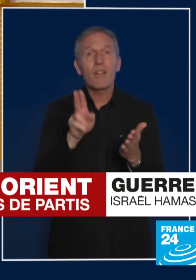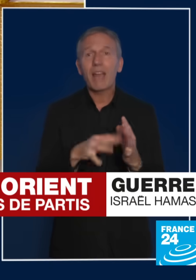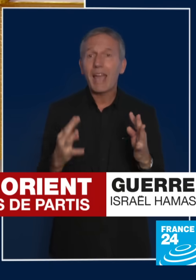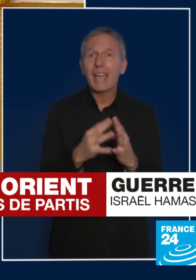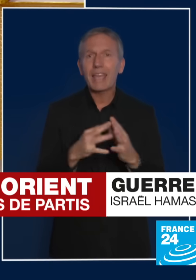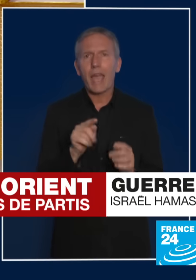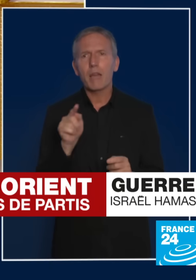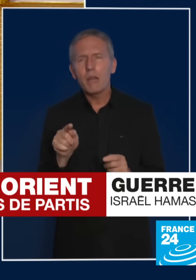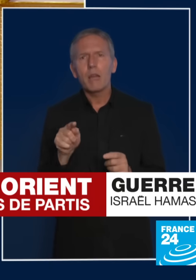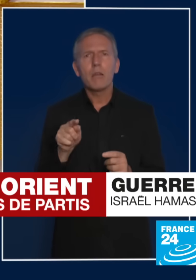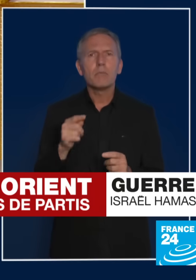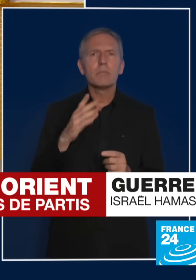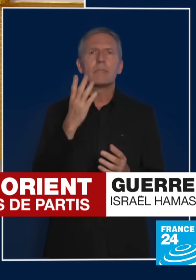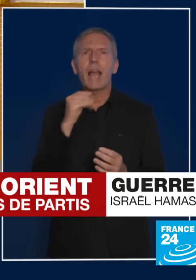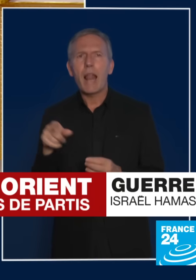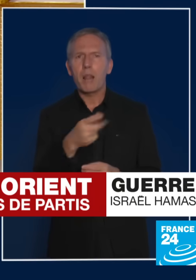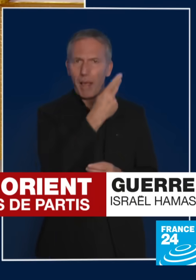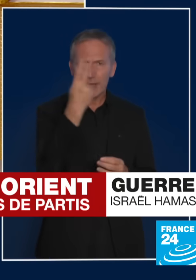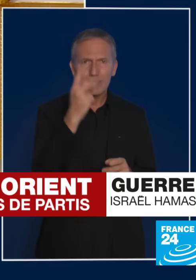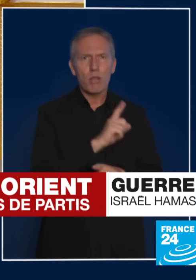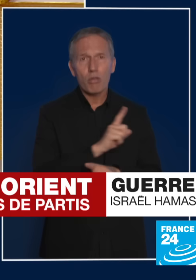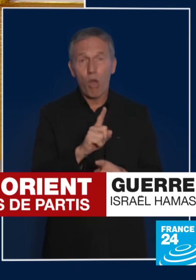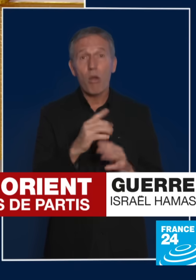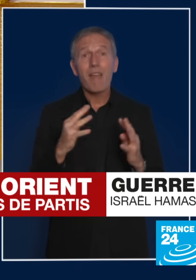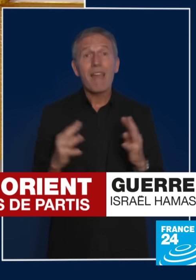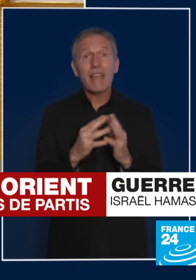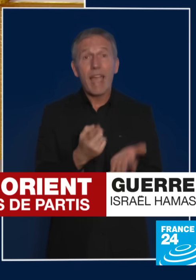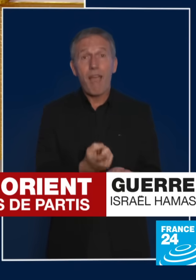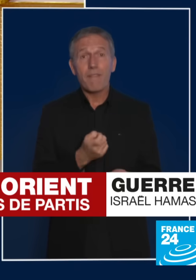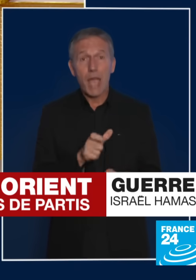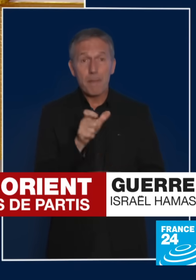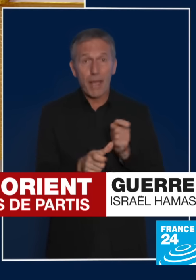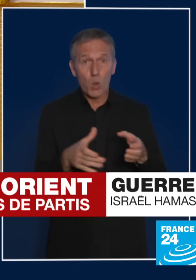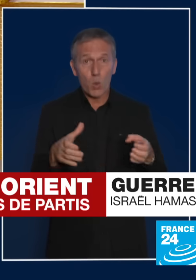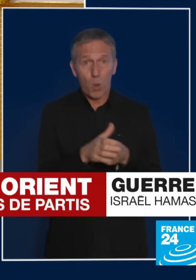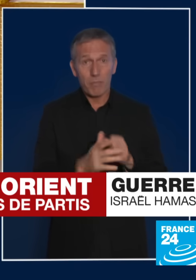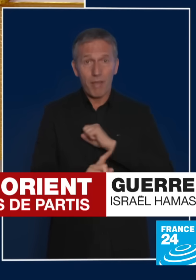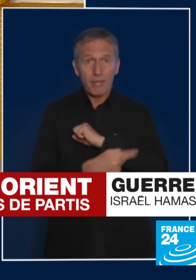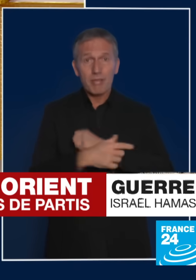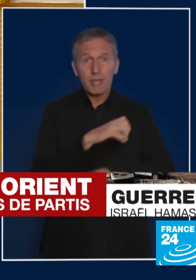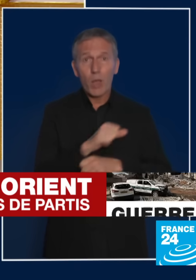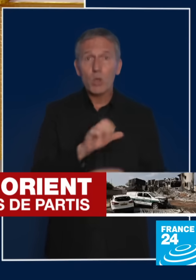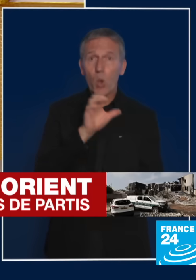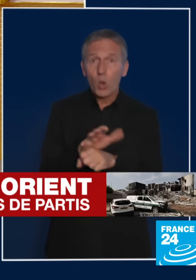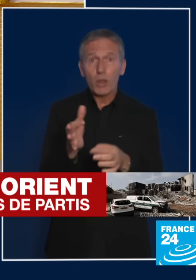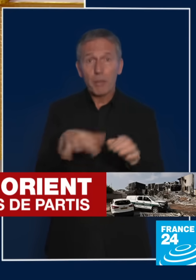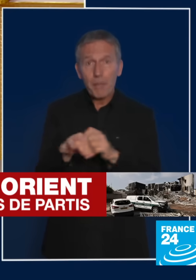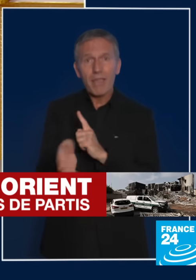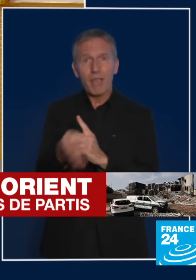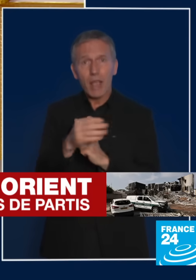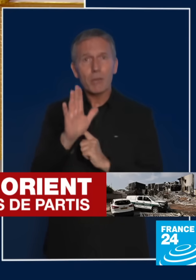entre les Israéliens et les Palestiniens c'est une guerre menée par des terroristes contre une nation un pays une